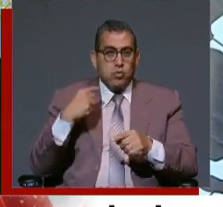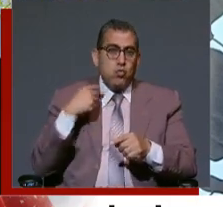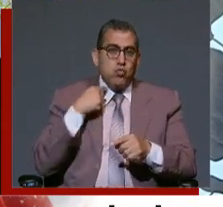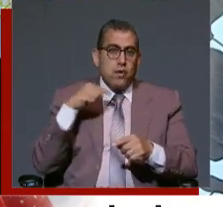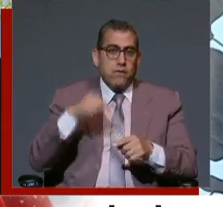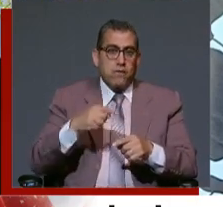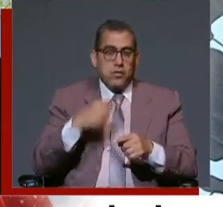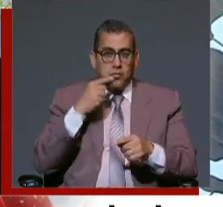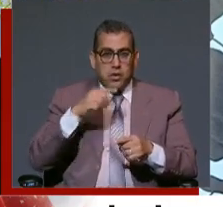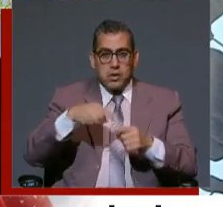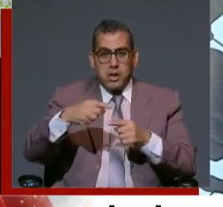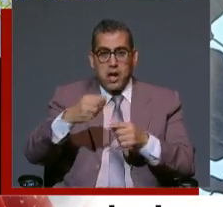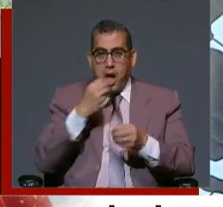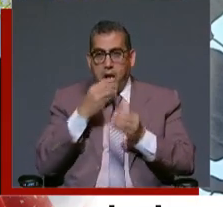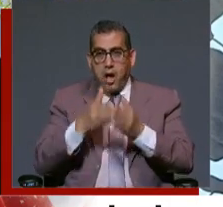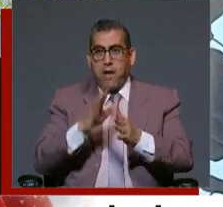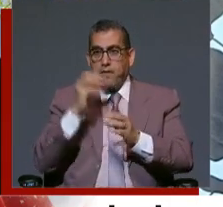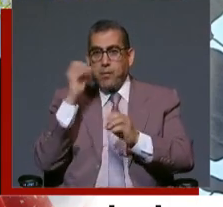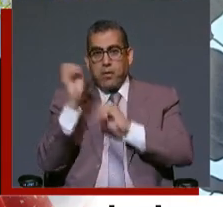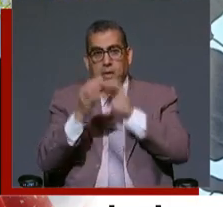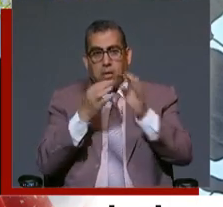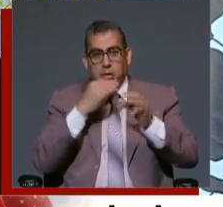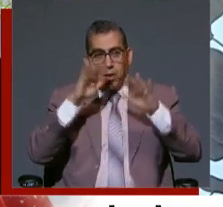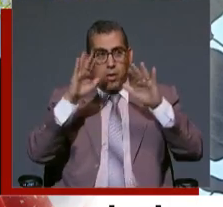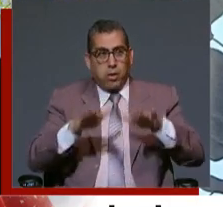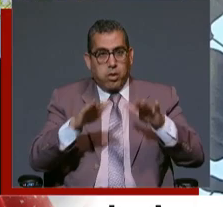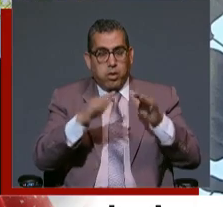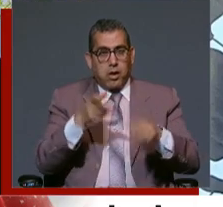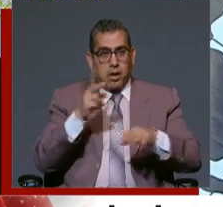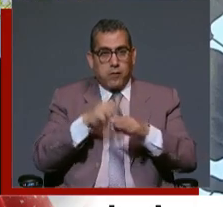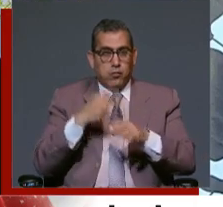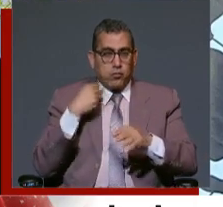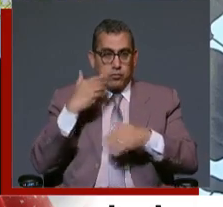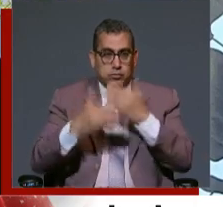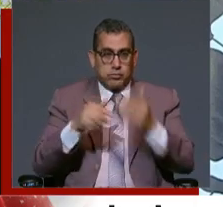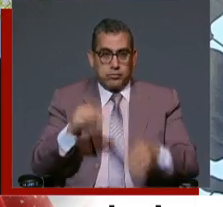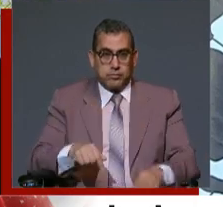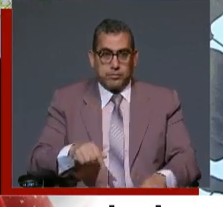في سلاسل التوريد العالمية وموجات تضخمية جارفة.